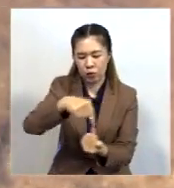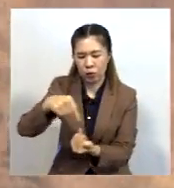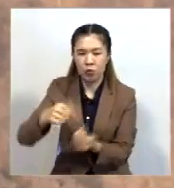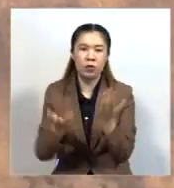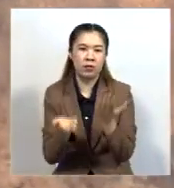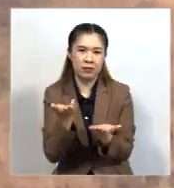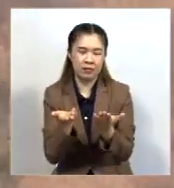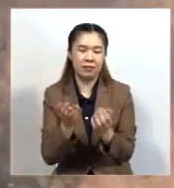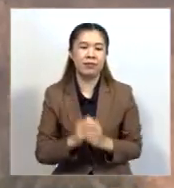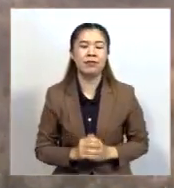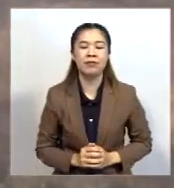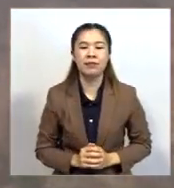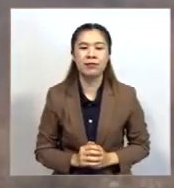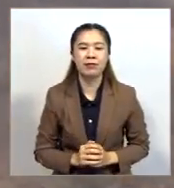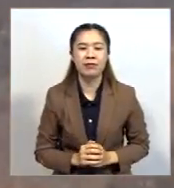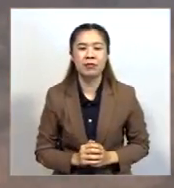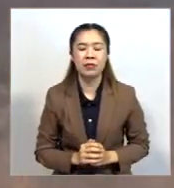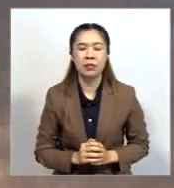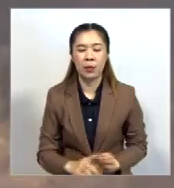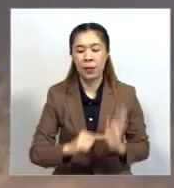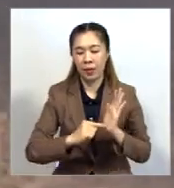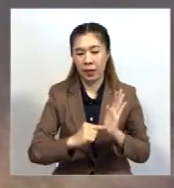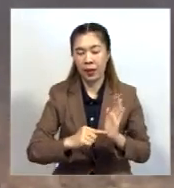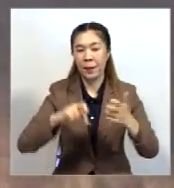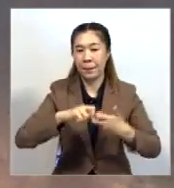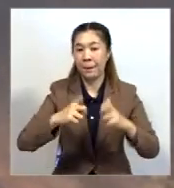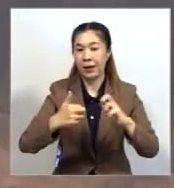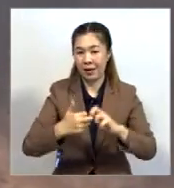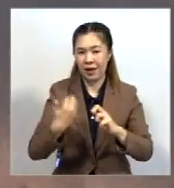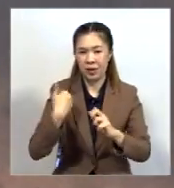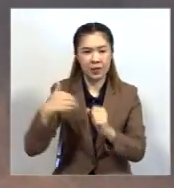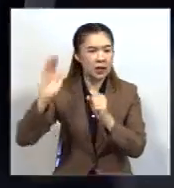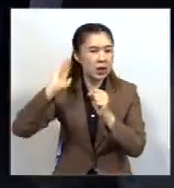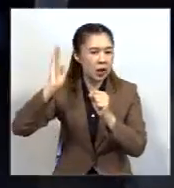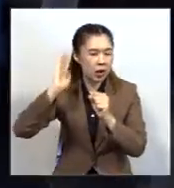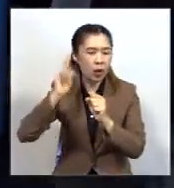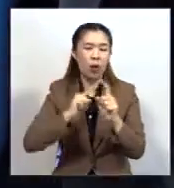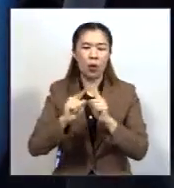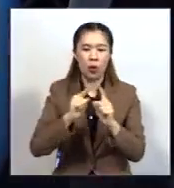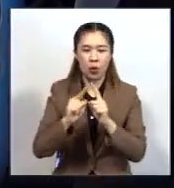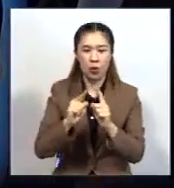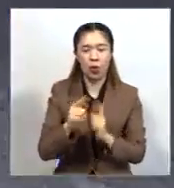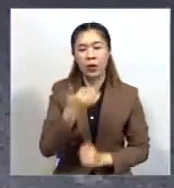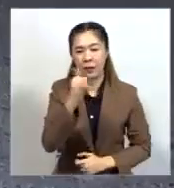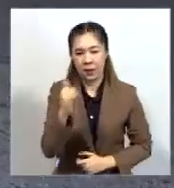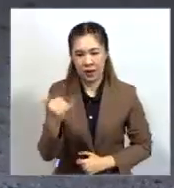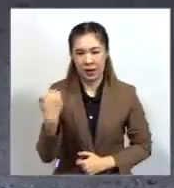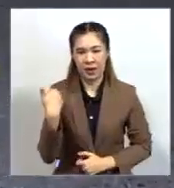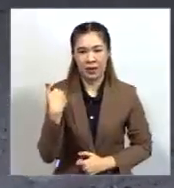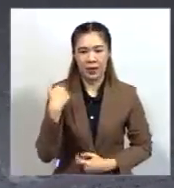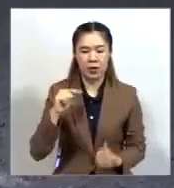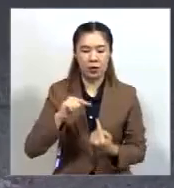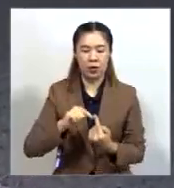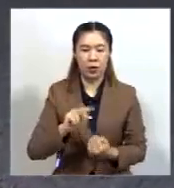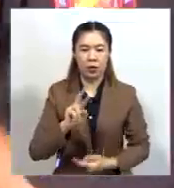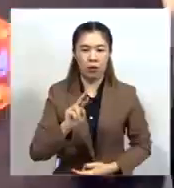ากขึ้นส่วนจะมีการหยิบยกปัญหาเรื่องนี้มาอภิปรายไม่ไว้วางใจหรือไม่นะคะทางรัฐมนตรีว่าการกระทรวงท